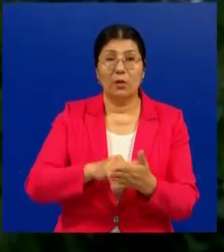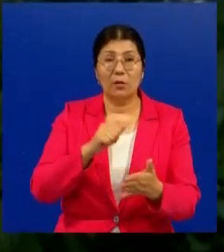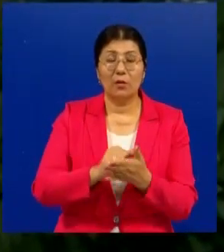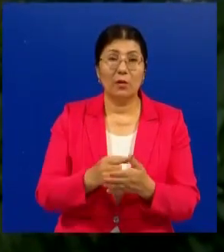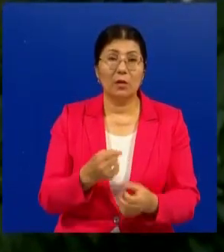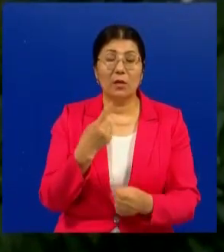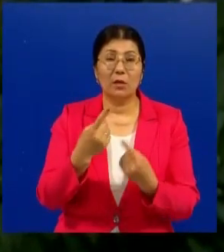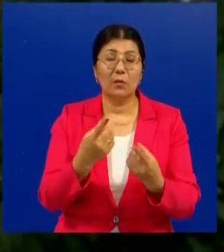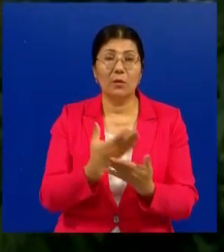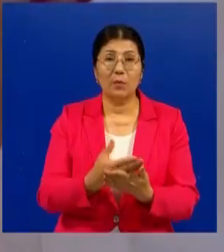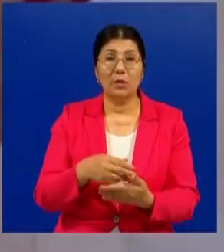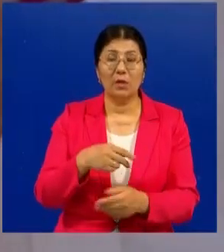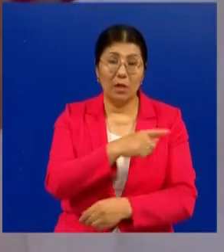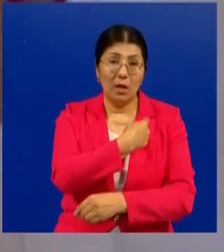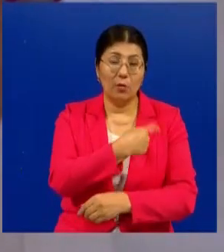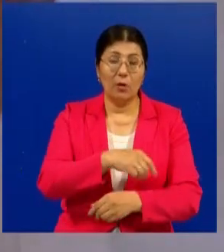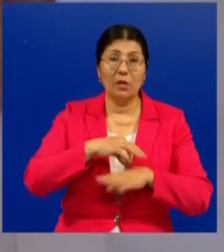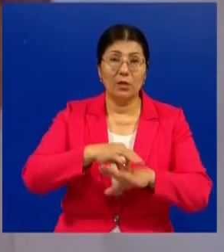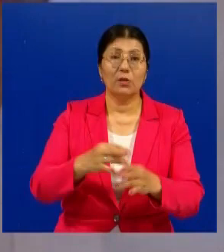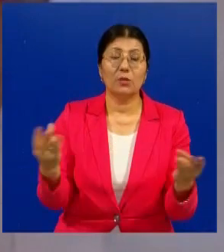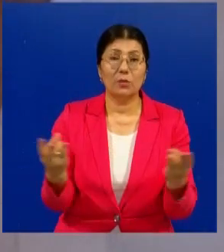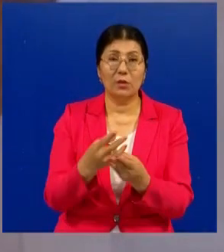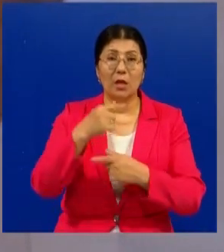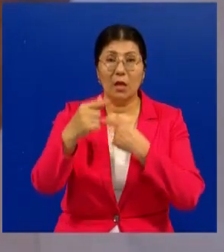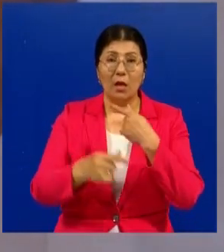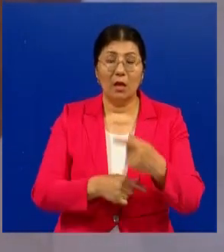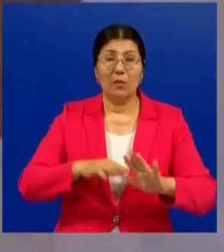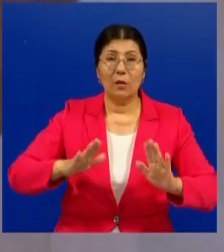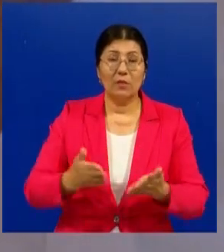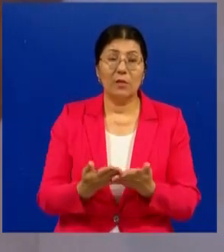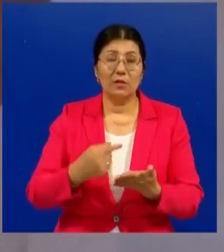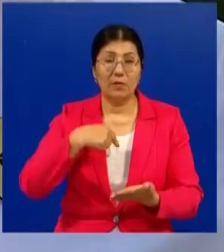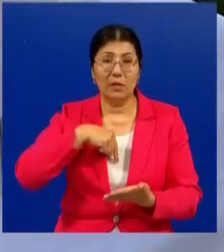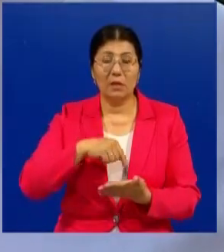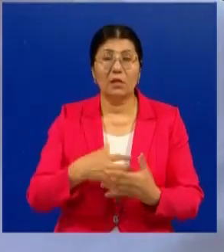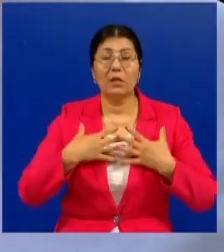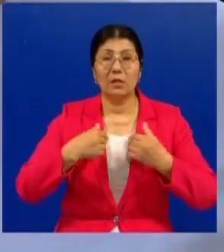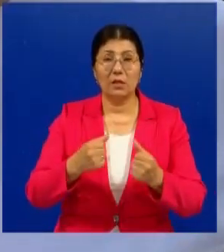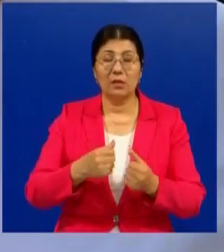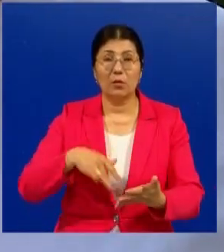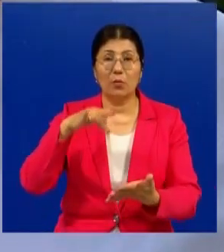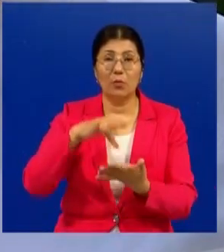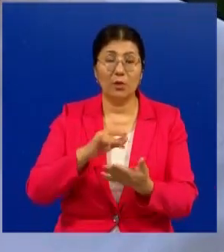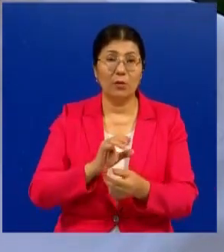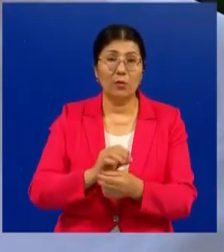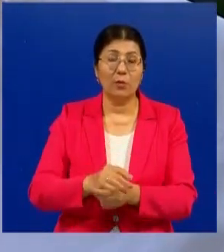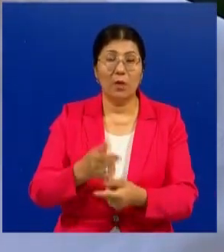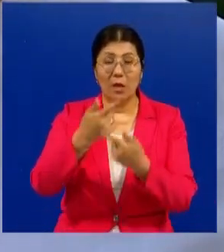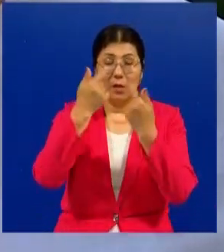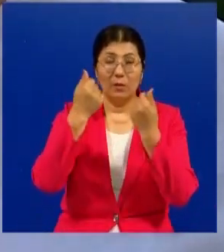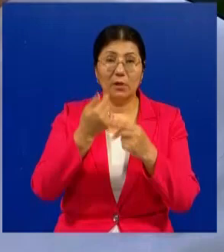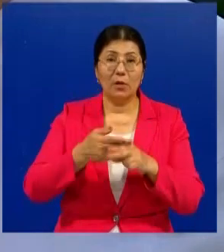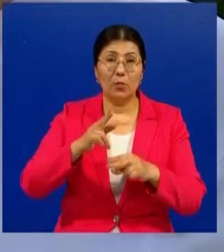анықтамас бұрын ауруханаға жеткізуі тиіс. Одан кейін оқиға туралы психикалық денсаулық орталығына хабарланады. Дәл осы